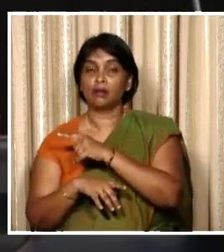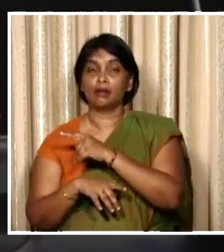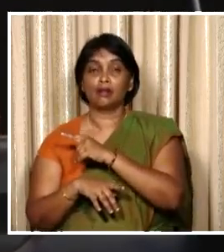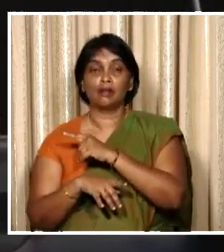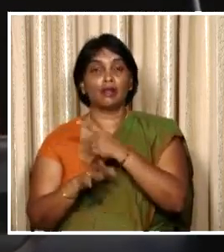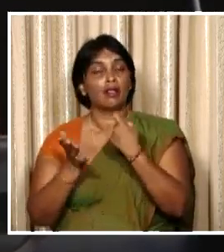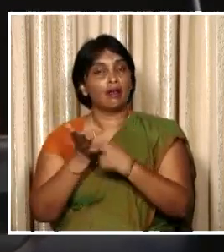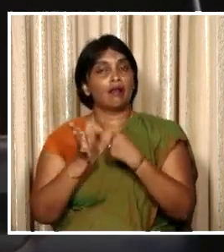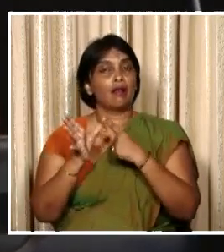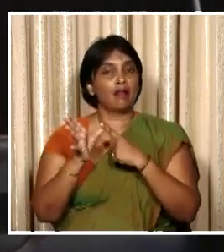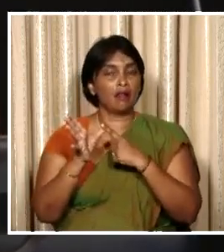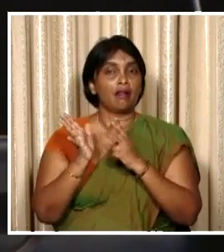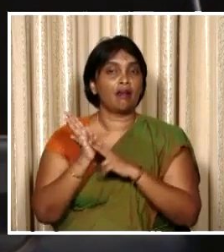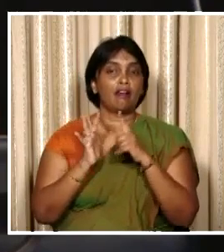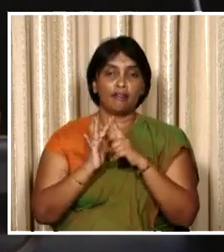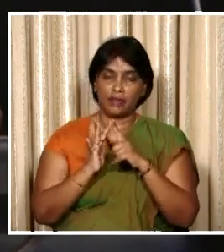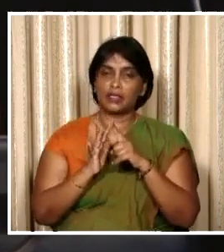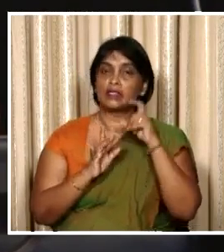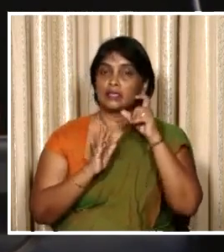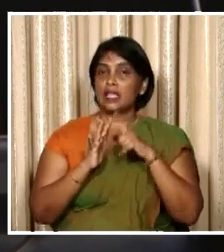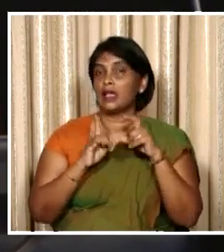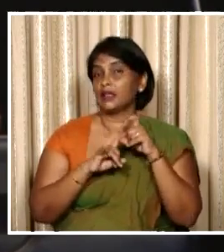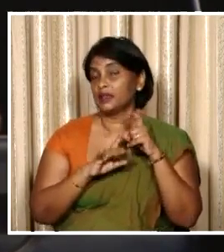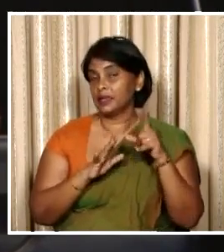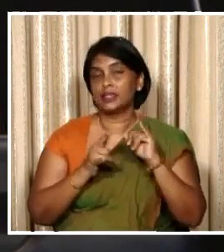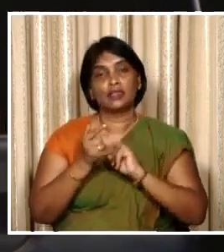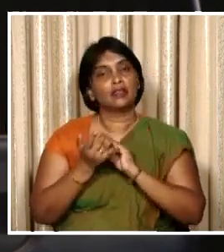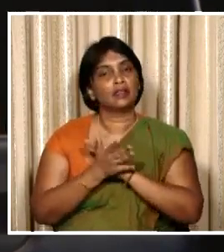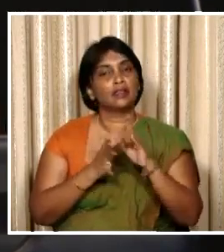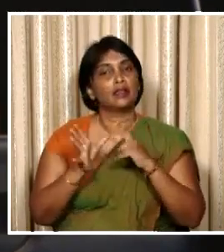රවි සෙනරත්නටයි CID එකේ ශානි